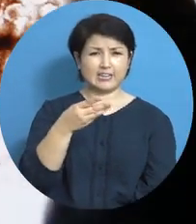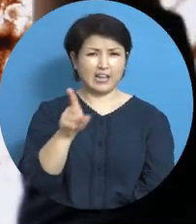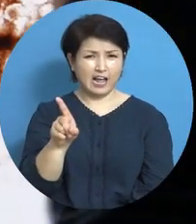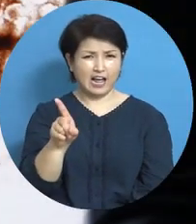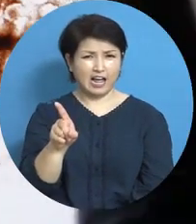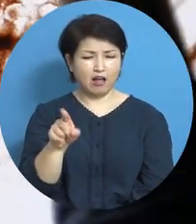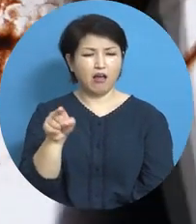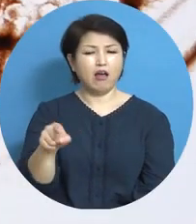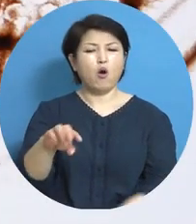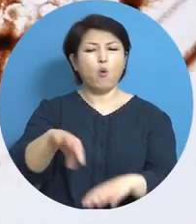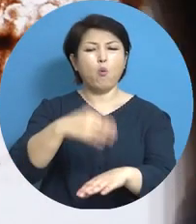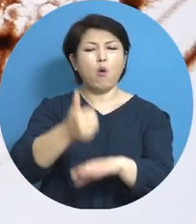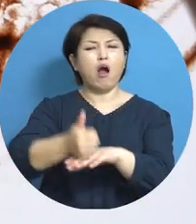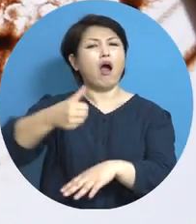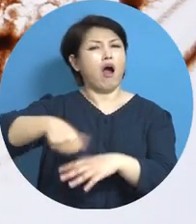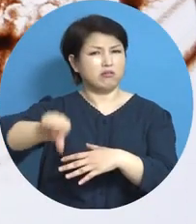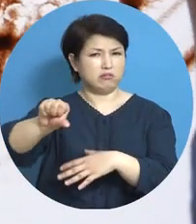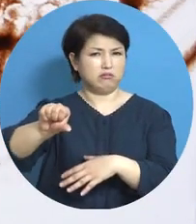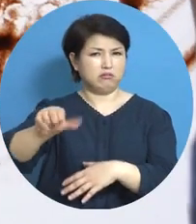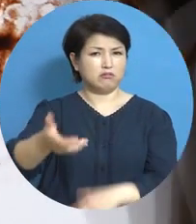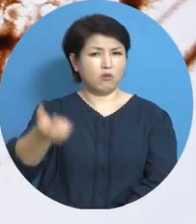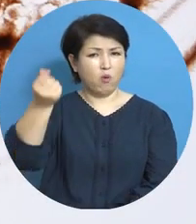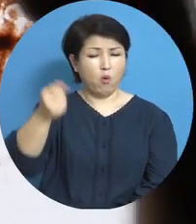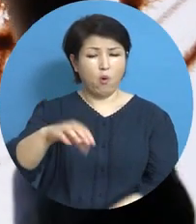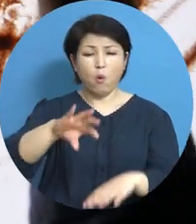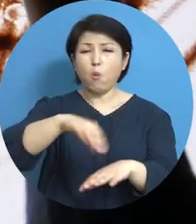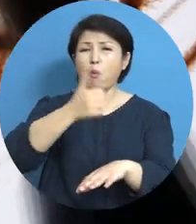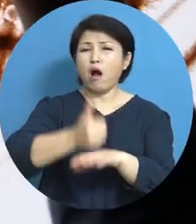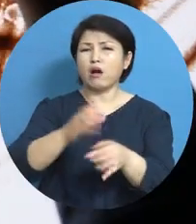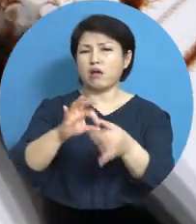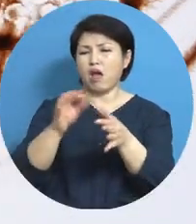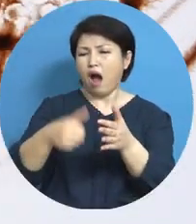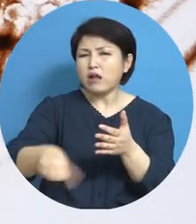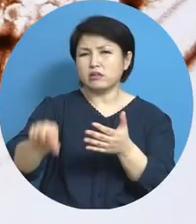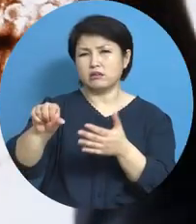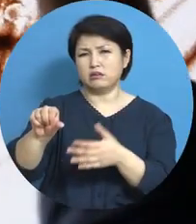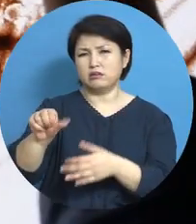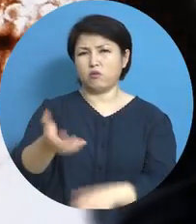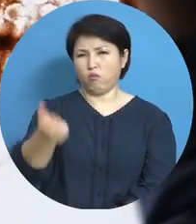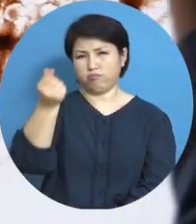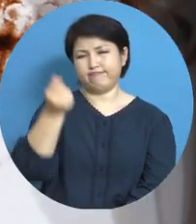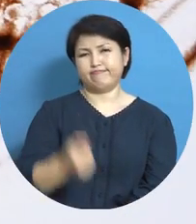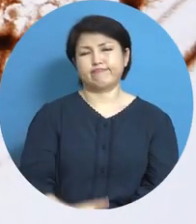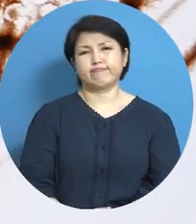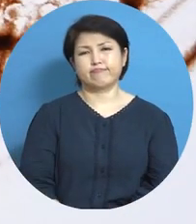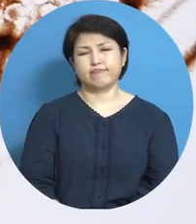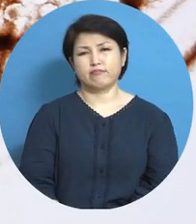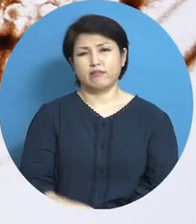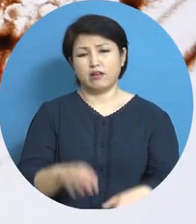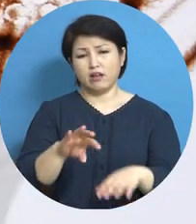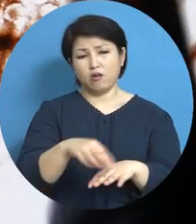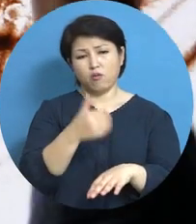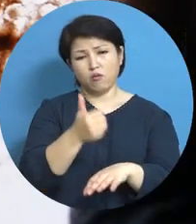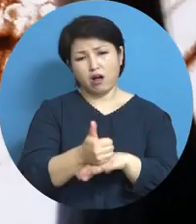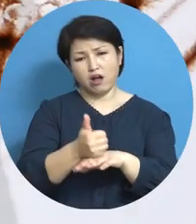태자 거였습니다. 이 나라 왕의 아들 거였어요. 왕의 아들